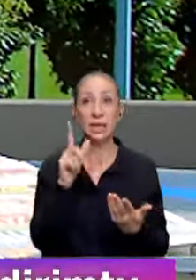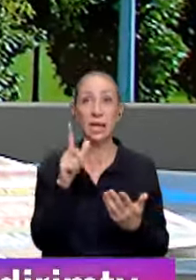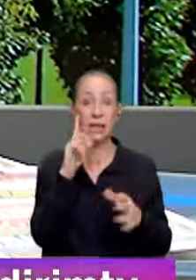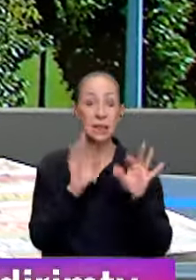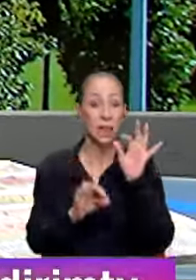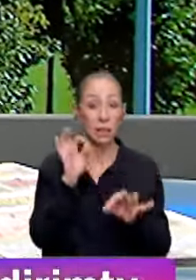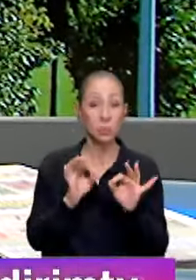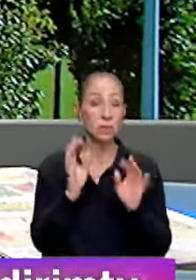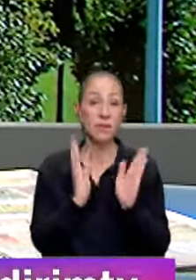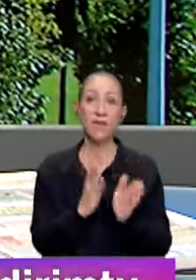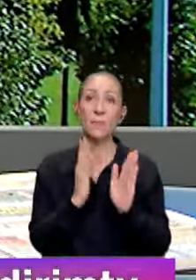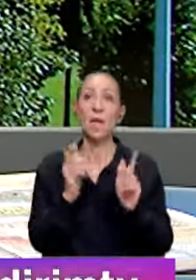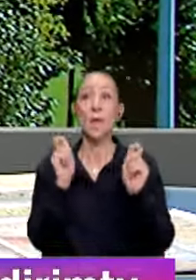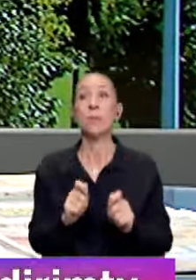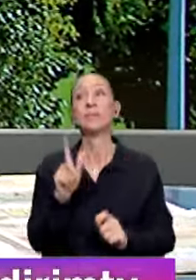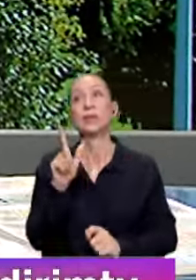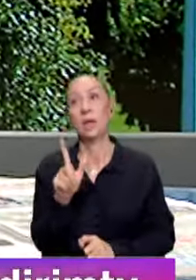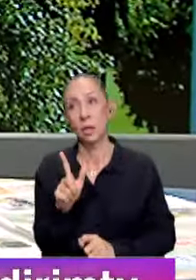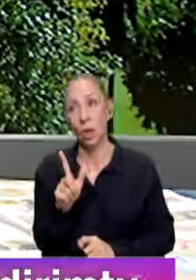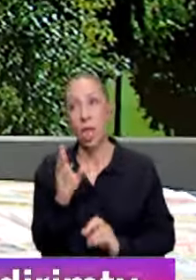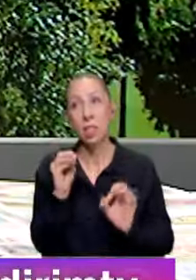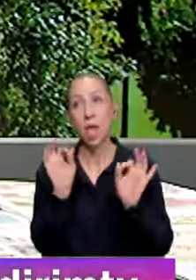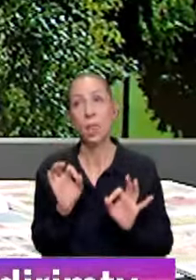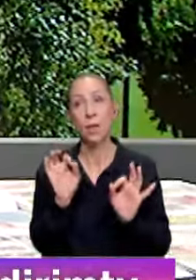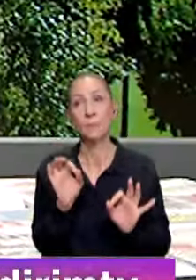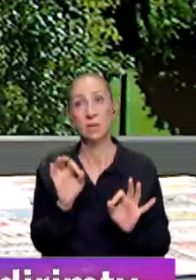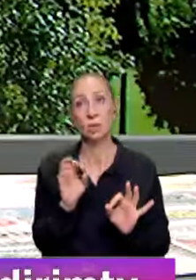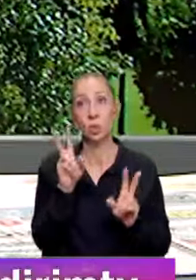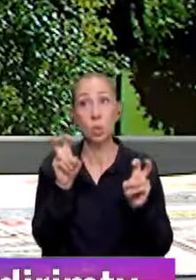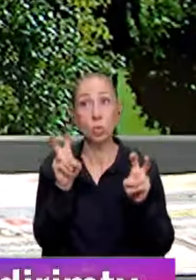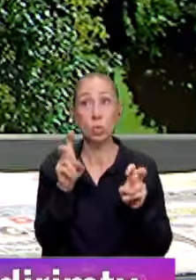denetimlerin de düzenli olarak yapılması en önemli husus bu noktada efendim